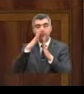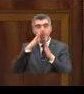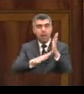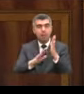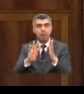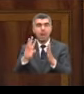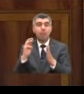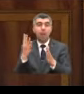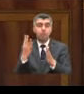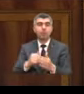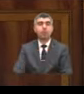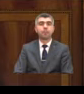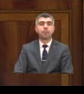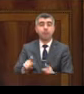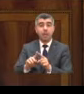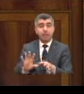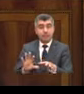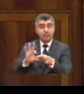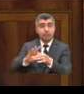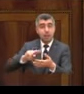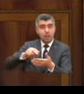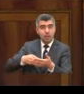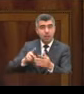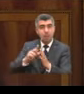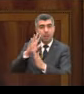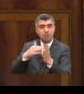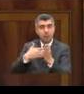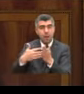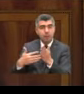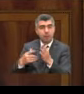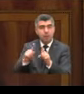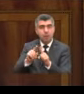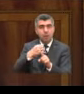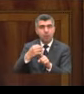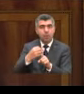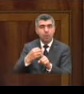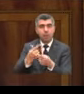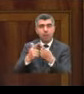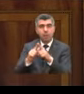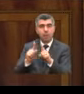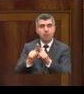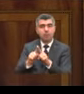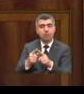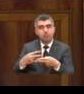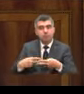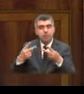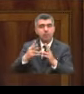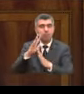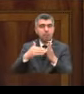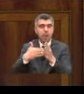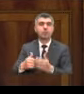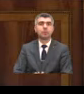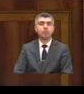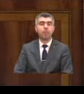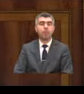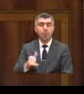الاولى، وهذه الاتفاقيات اليوم واضعين برامج عمل للتنفيذ. حتى الاتفاقيات ما كنوقفوش عند مستوى الاتفاقيه، كنزلوا البرامج التنفيذ. واليوم المشكل